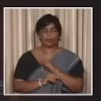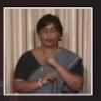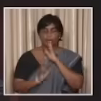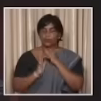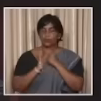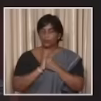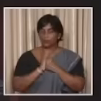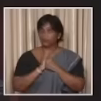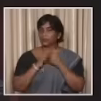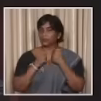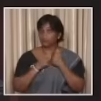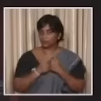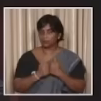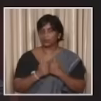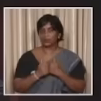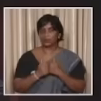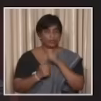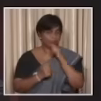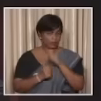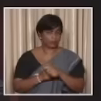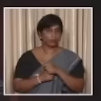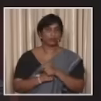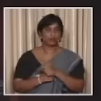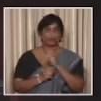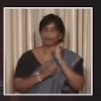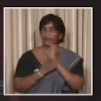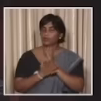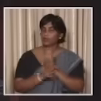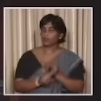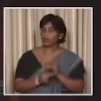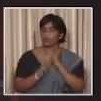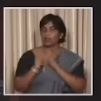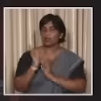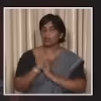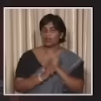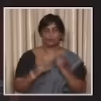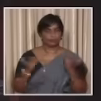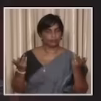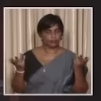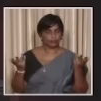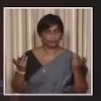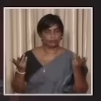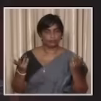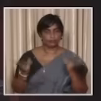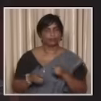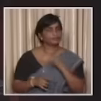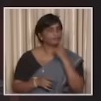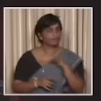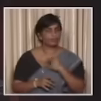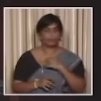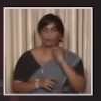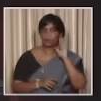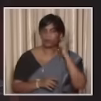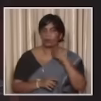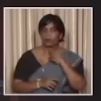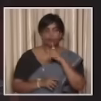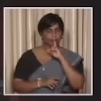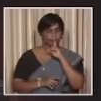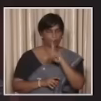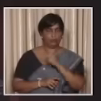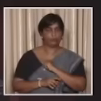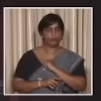සීලාචාර සදාචාරාත්මක නිත්‍යානුකූල ව්‍යවස්ථානුකූල අයිතියක් නැහැ. එනිසා විශේෂයෙන්ම මම කියන්න